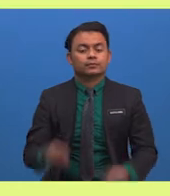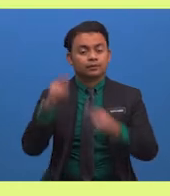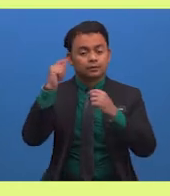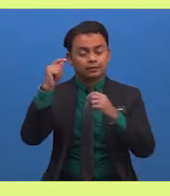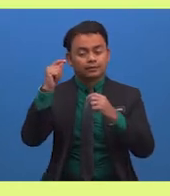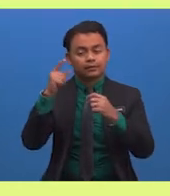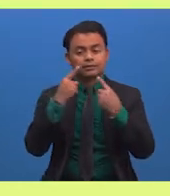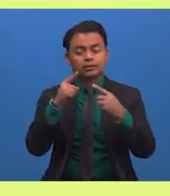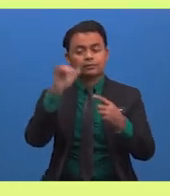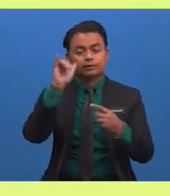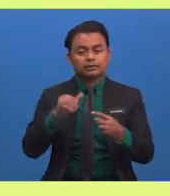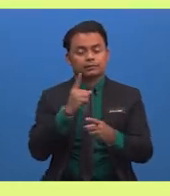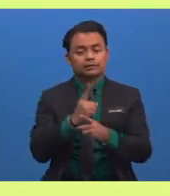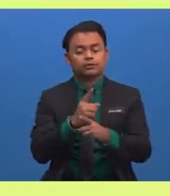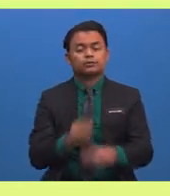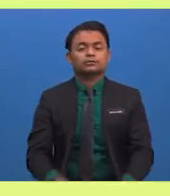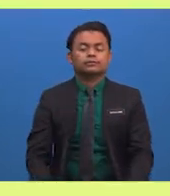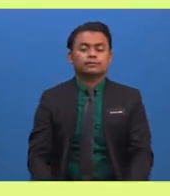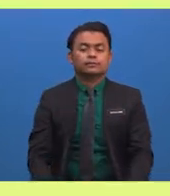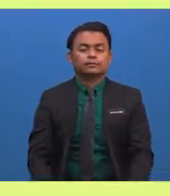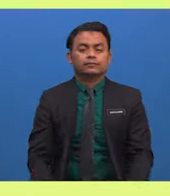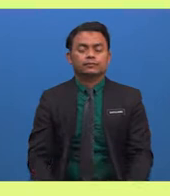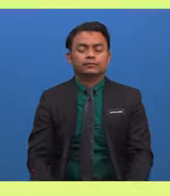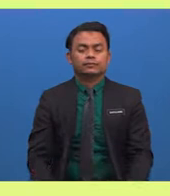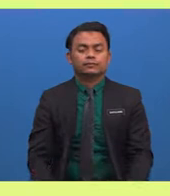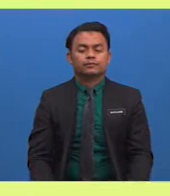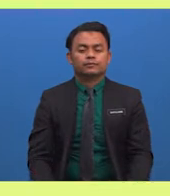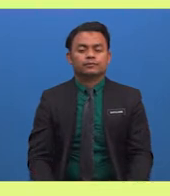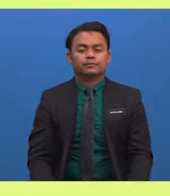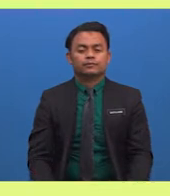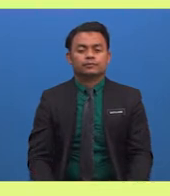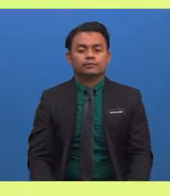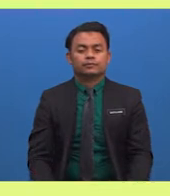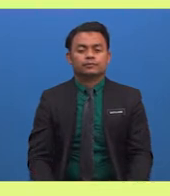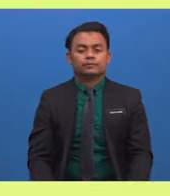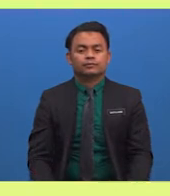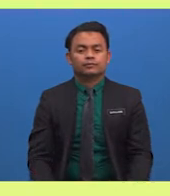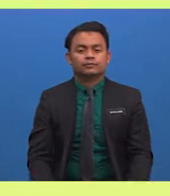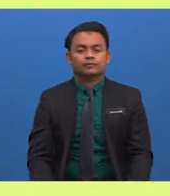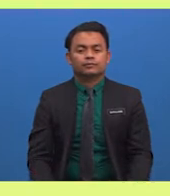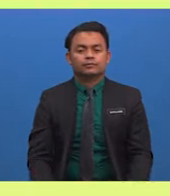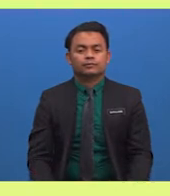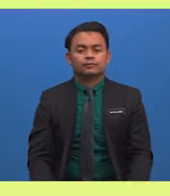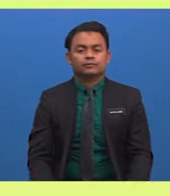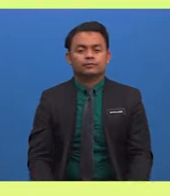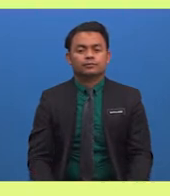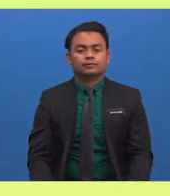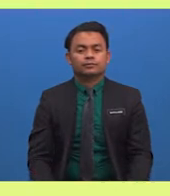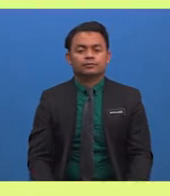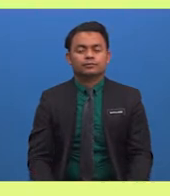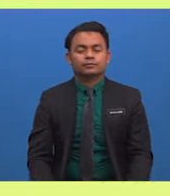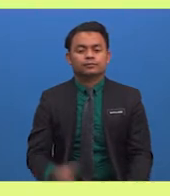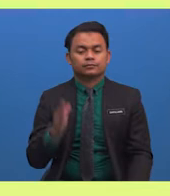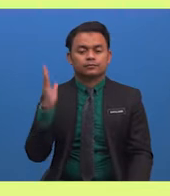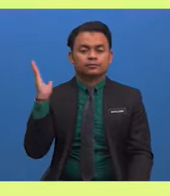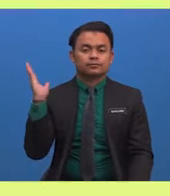Tanya jawapan yang bagus. Institusi pendidikan yang wujud pada zaman Khalifah Abbasiyah ialah yang